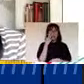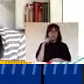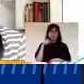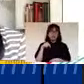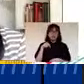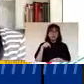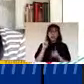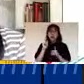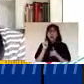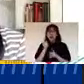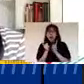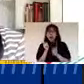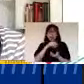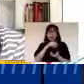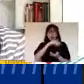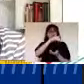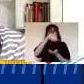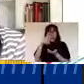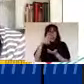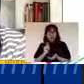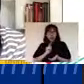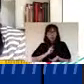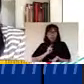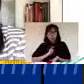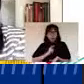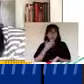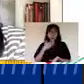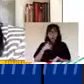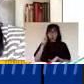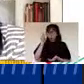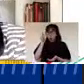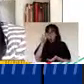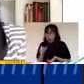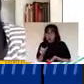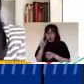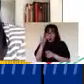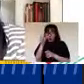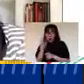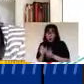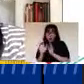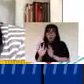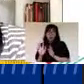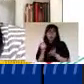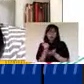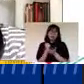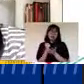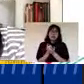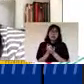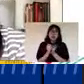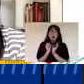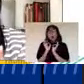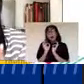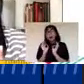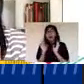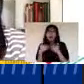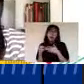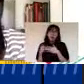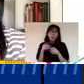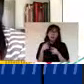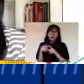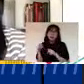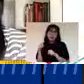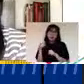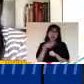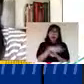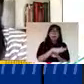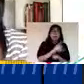data pribadi seseorang saja tidak apa-apa, tapi kalau bukan tidak apa-apa, itu juga nggak boleh, tapi dampaknya mungkin kepada pribadi-pribadi itu sendiri. Tapi